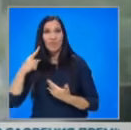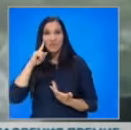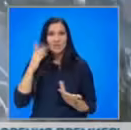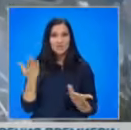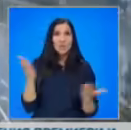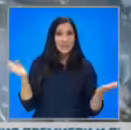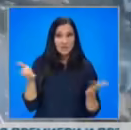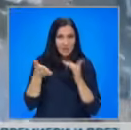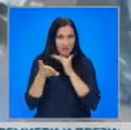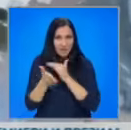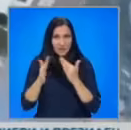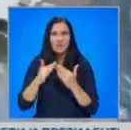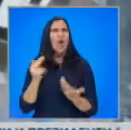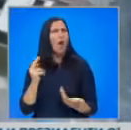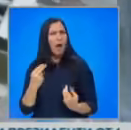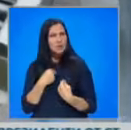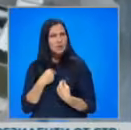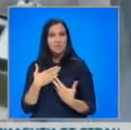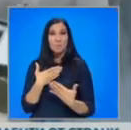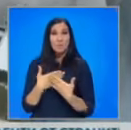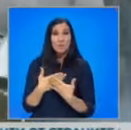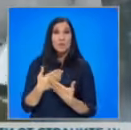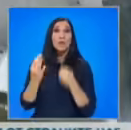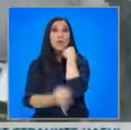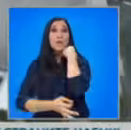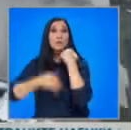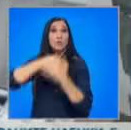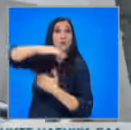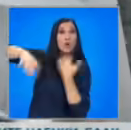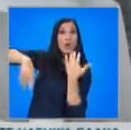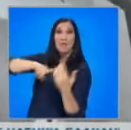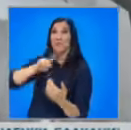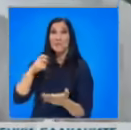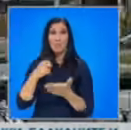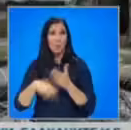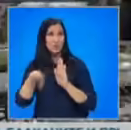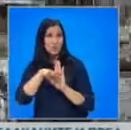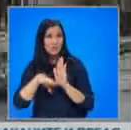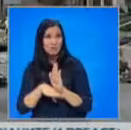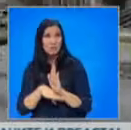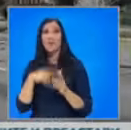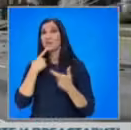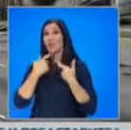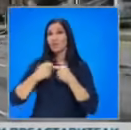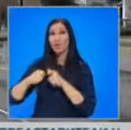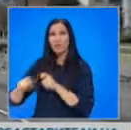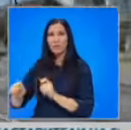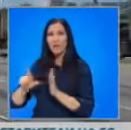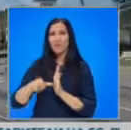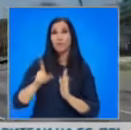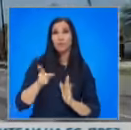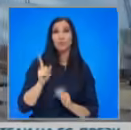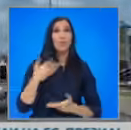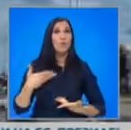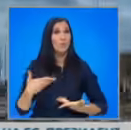какво става с къщата ти, как са близките ти. Историите за урагани не са просто статистиката за размера на нанесените щети и времето, което